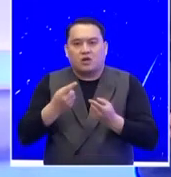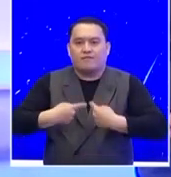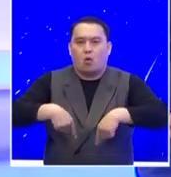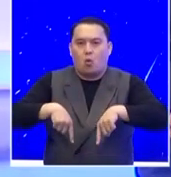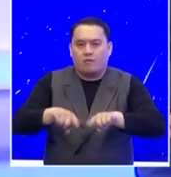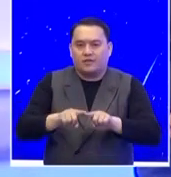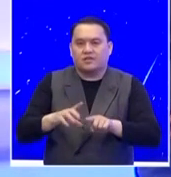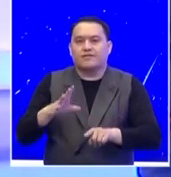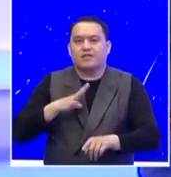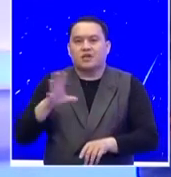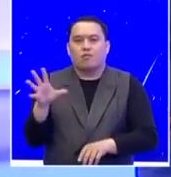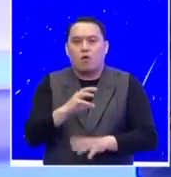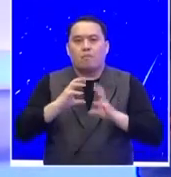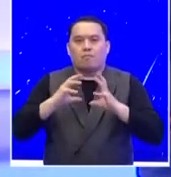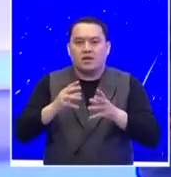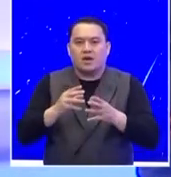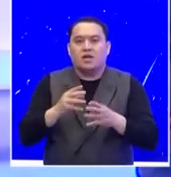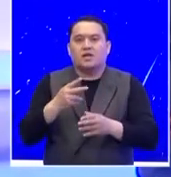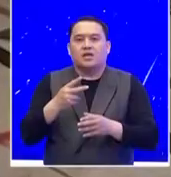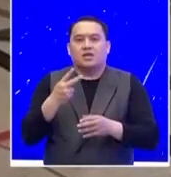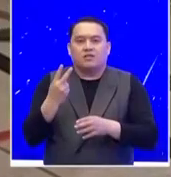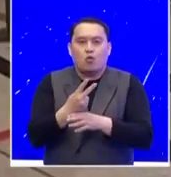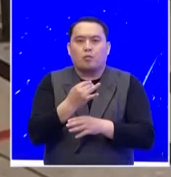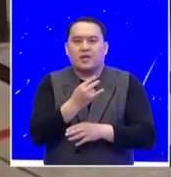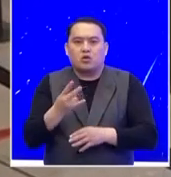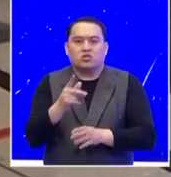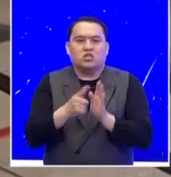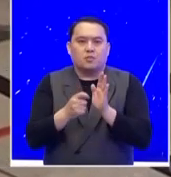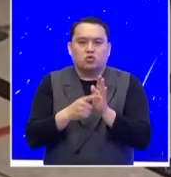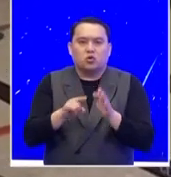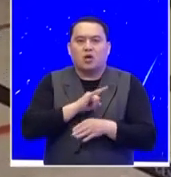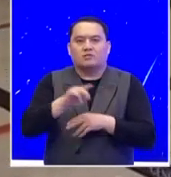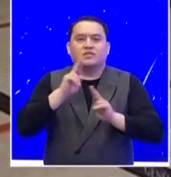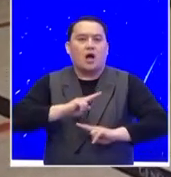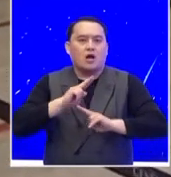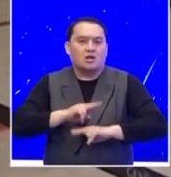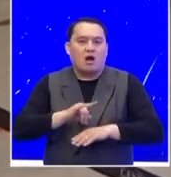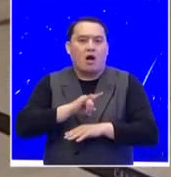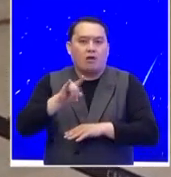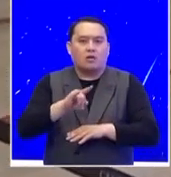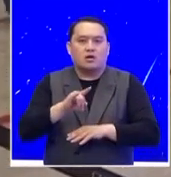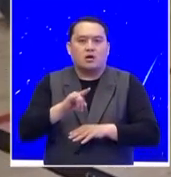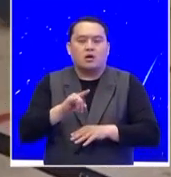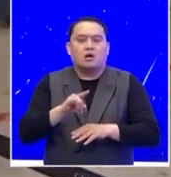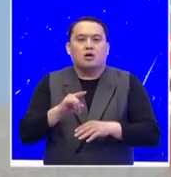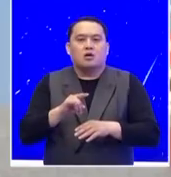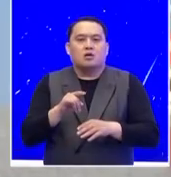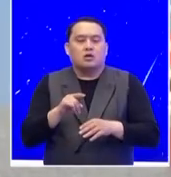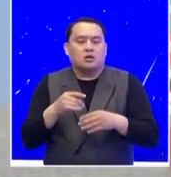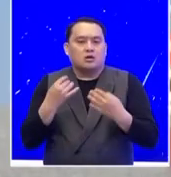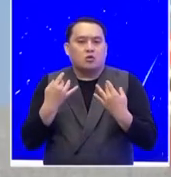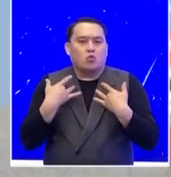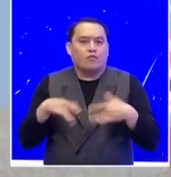ассоциация воздушного транспорта. Почти треть из 2 700 000 сотрудников авиалинии уже лишились работы,